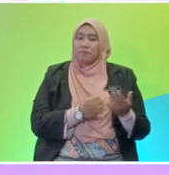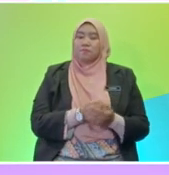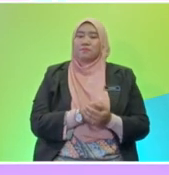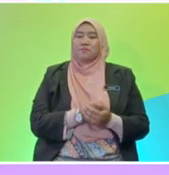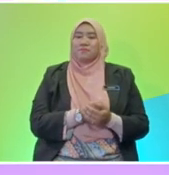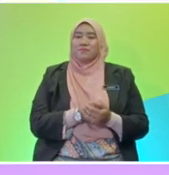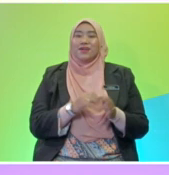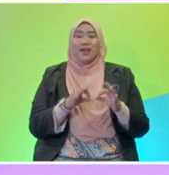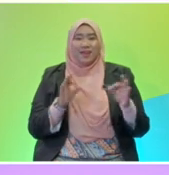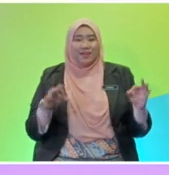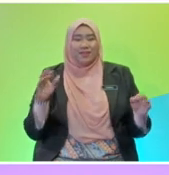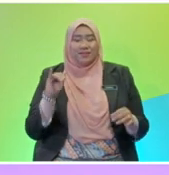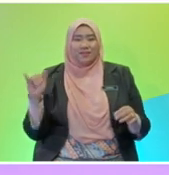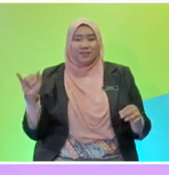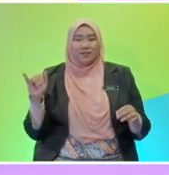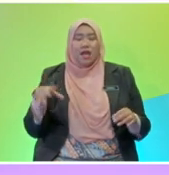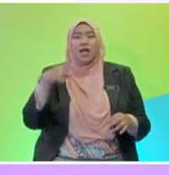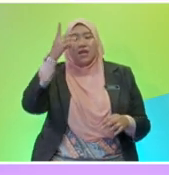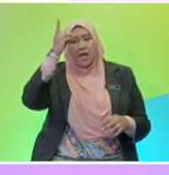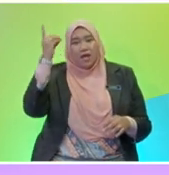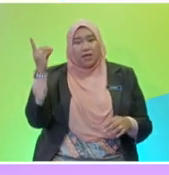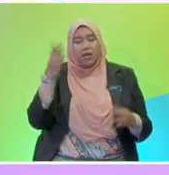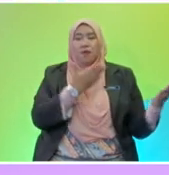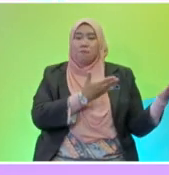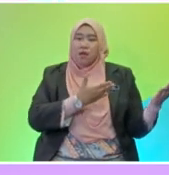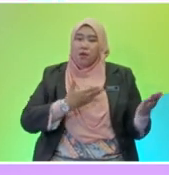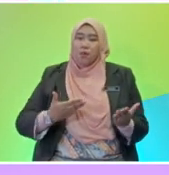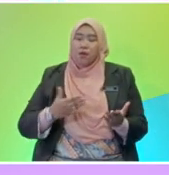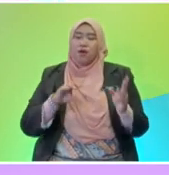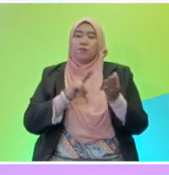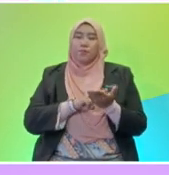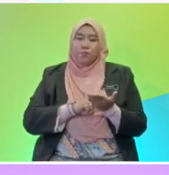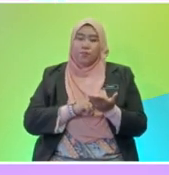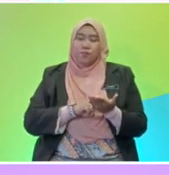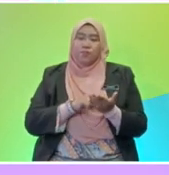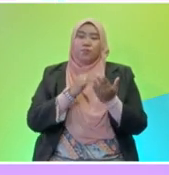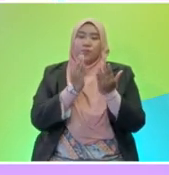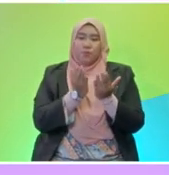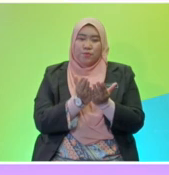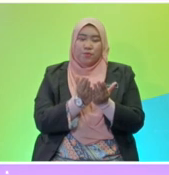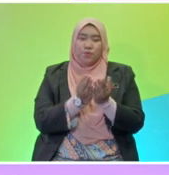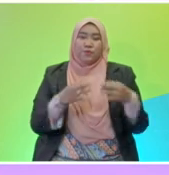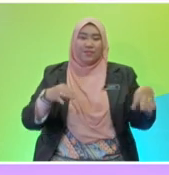itu dia Dani bawa buku cerita